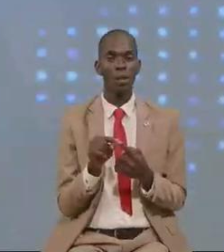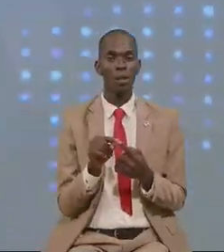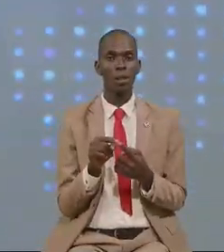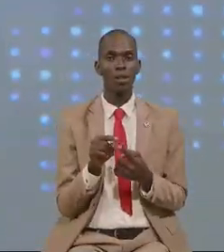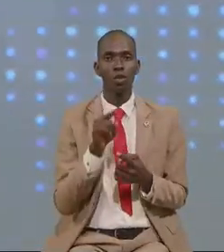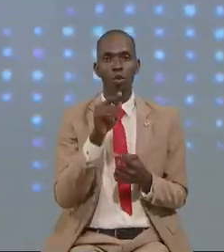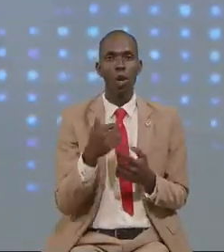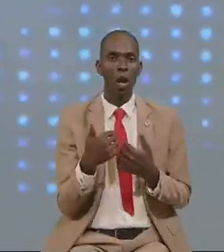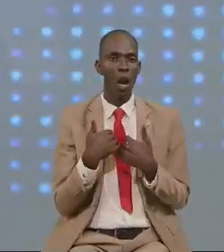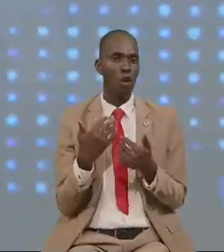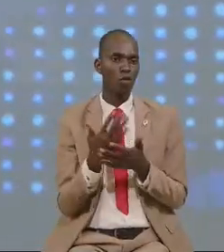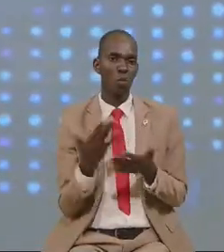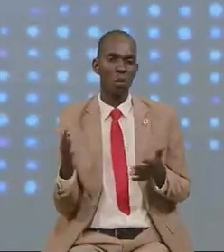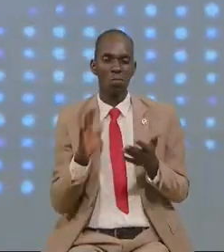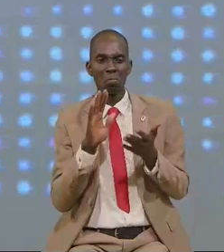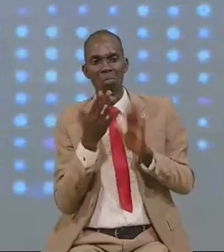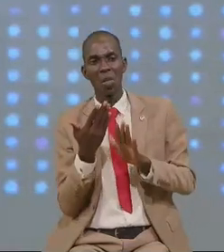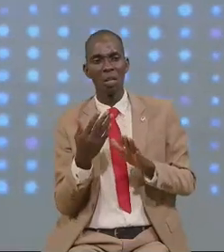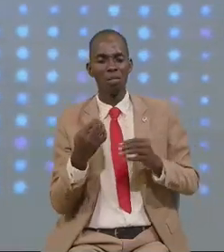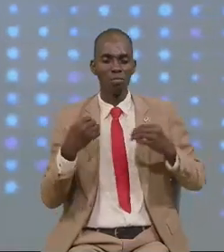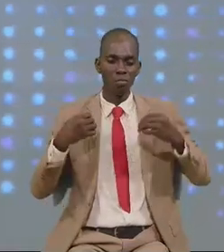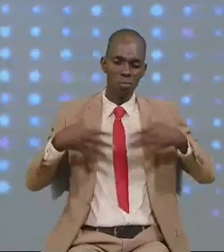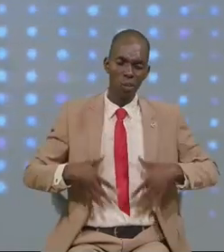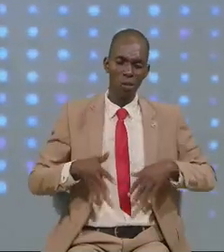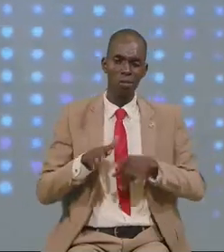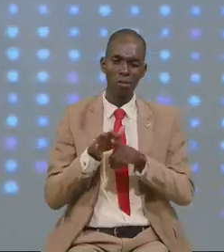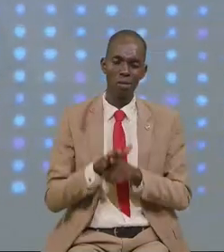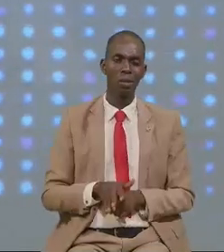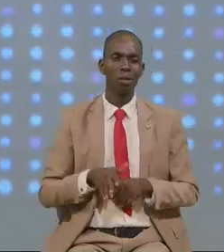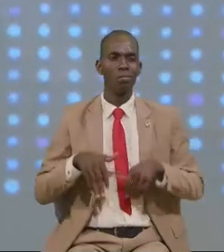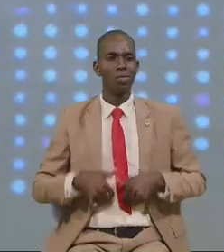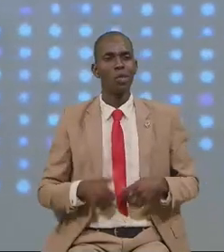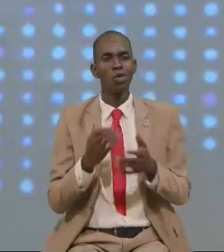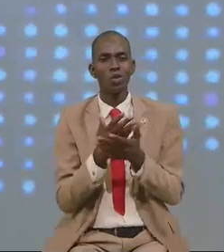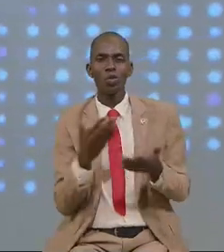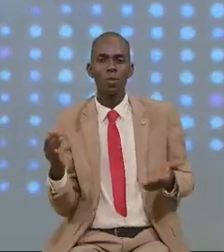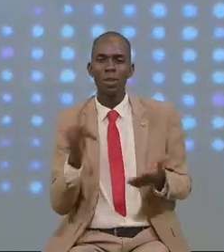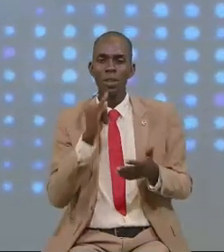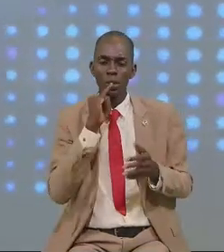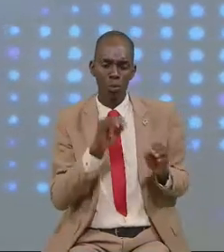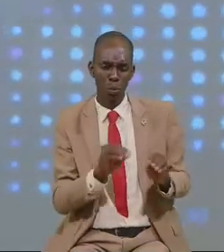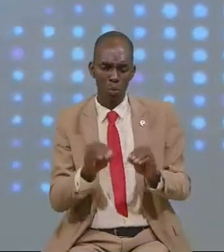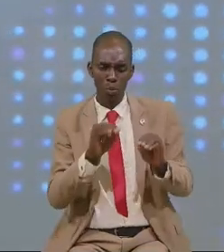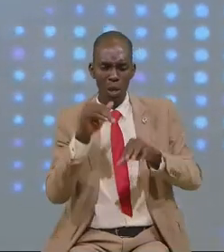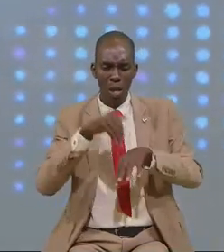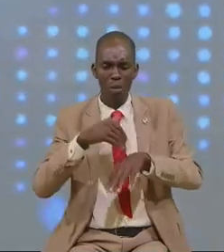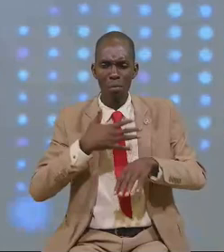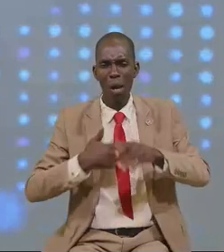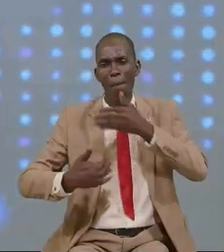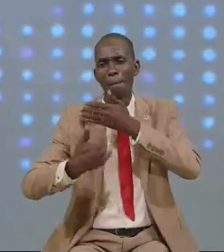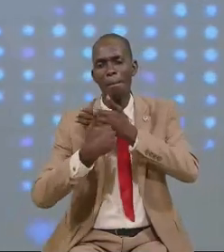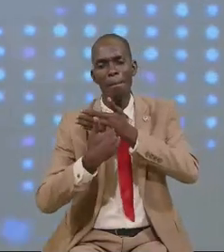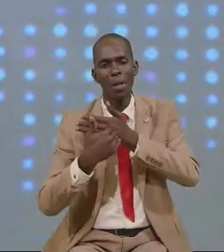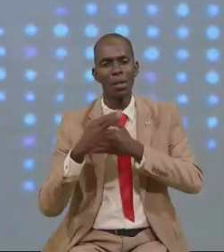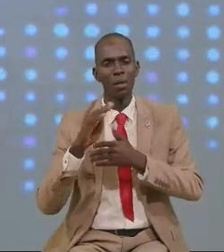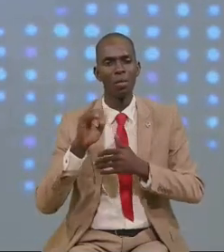Quand vous avez quelque chose comme l'oppression, attaque, affliction. Quelqu'un marche, quelqu'un bouge dans